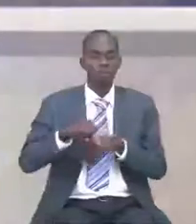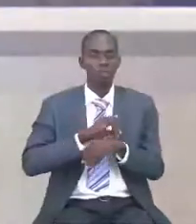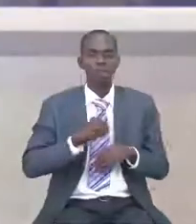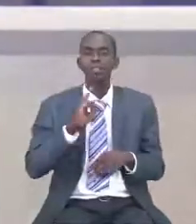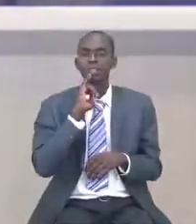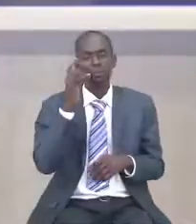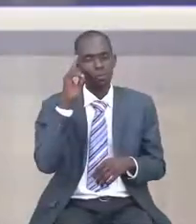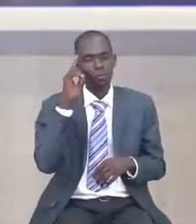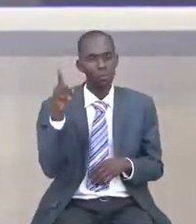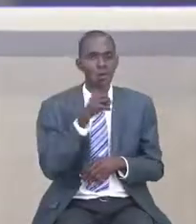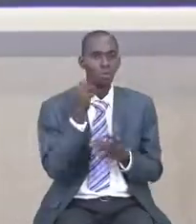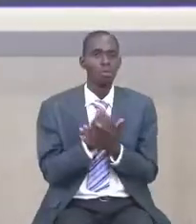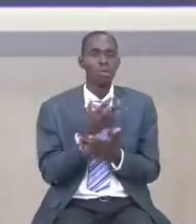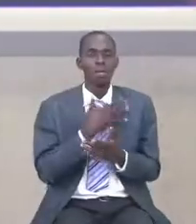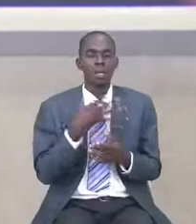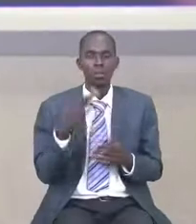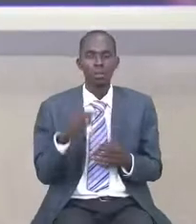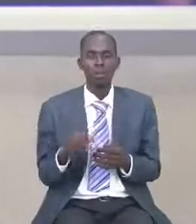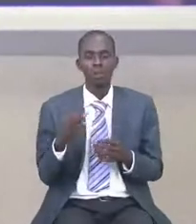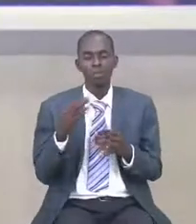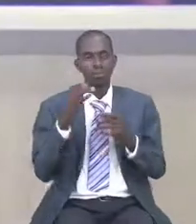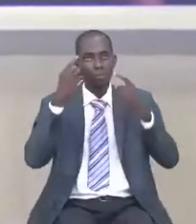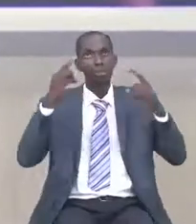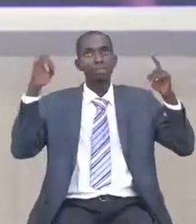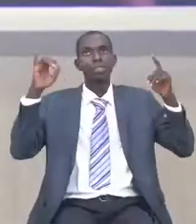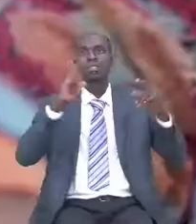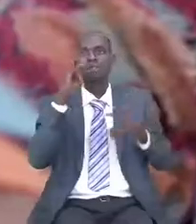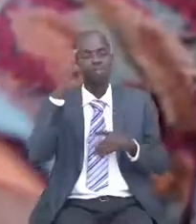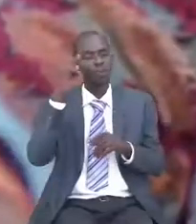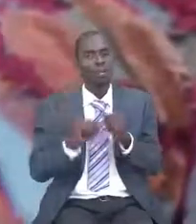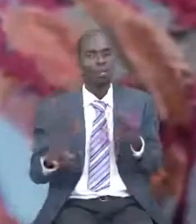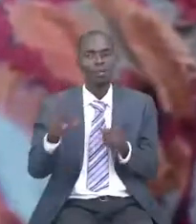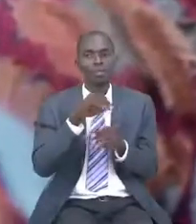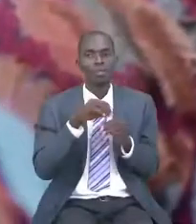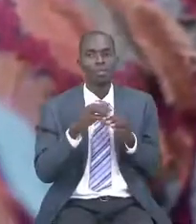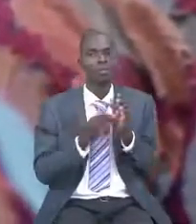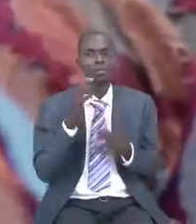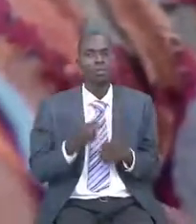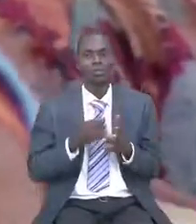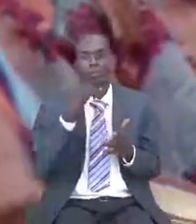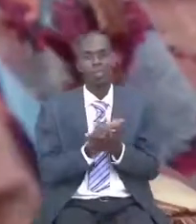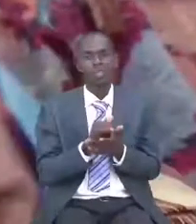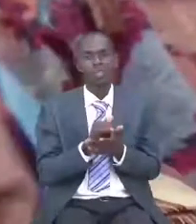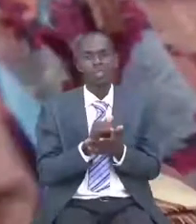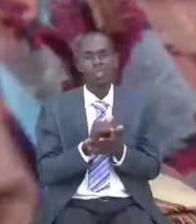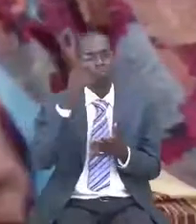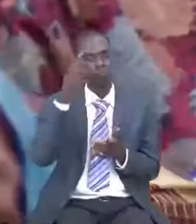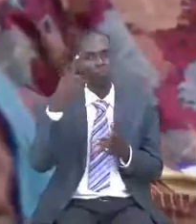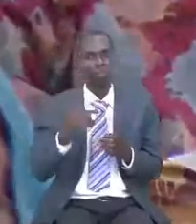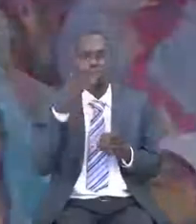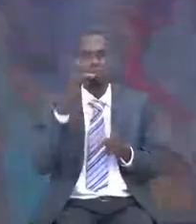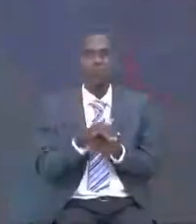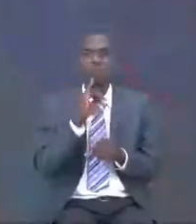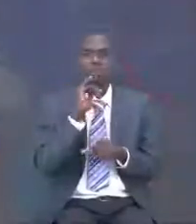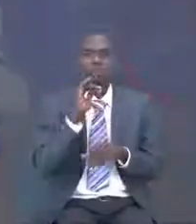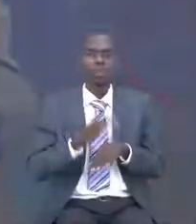de l'onction est pour toi, et la promesse de réalisation est pour chacun au nom de Jésus.